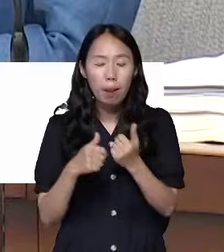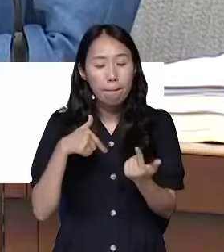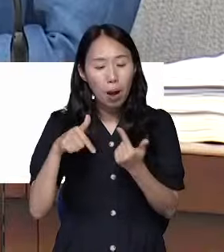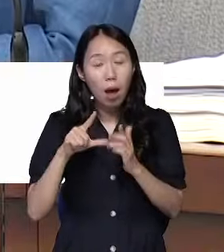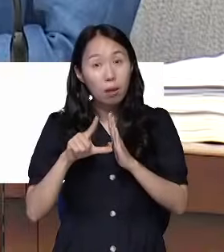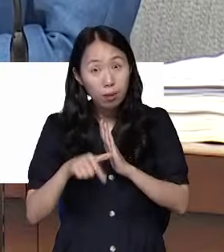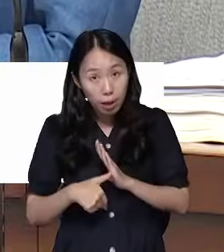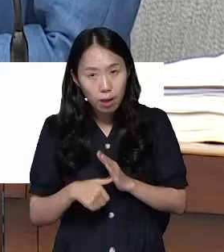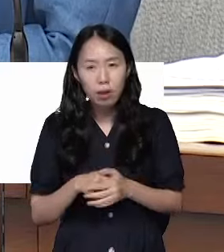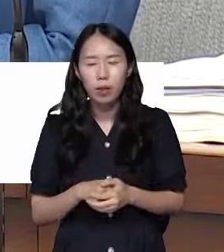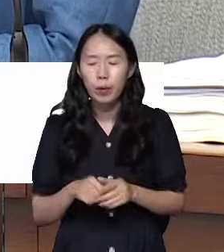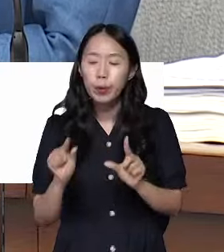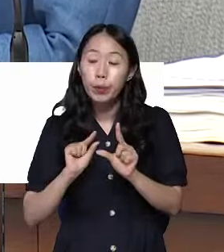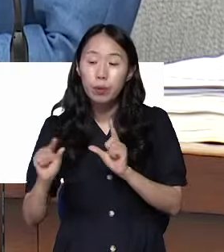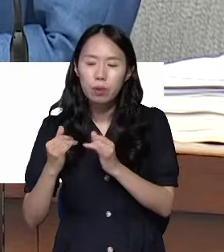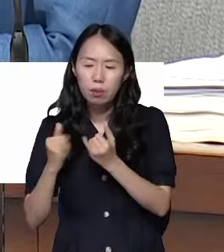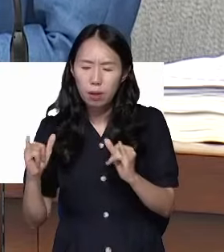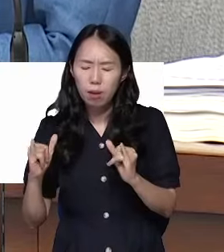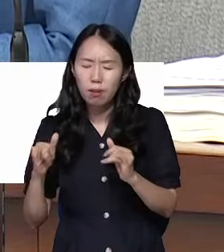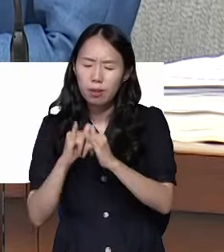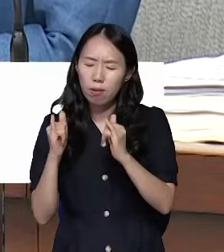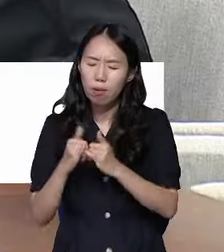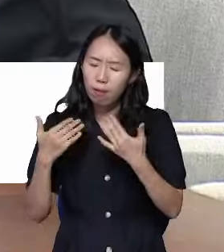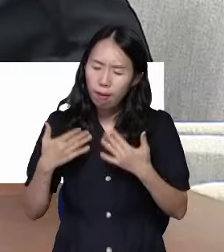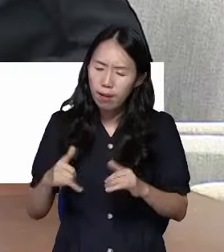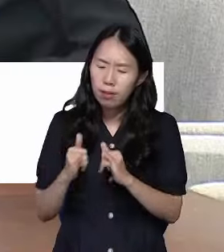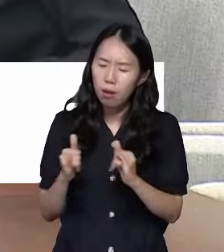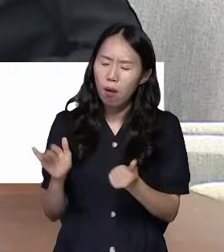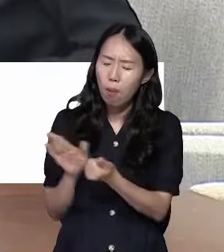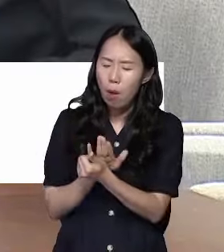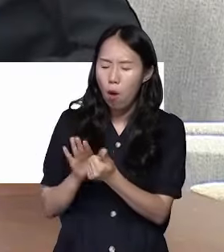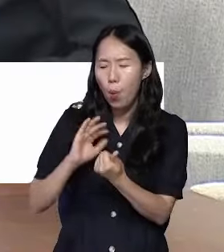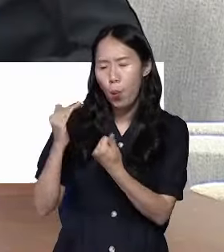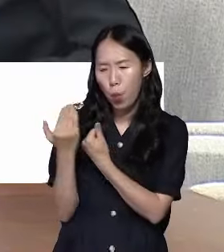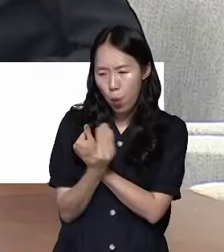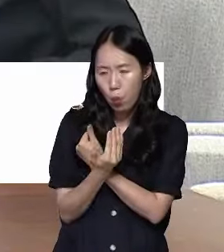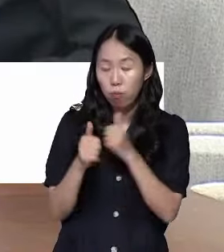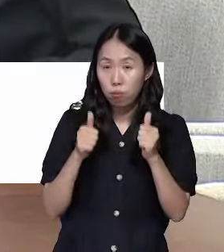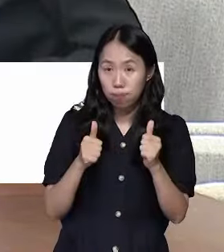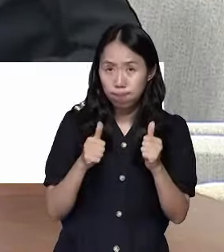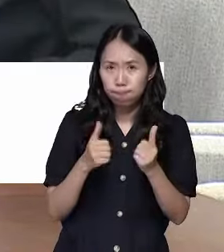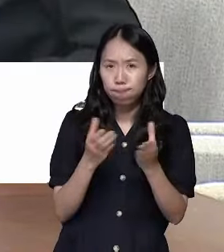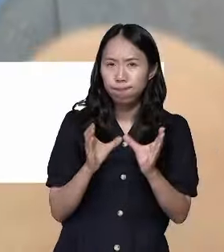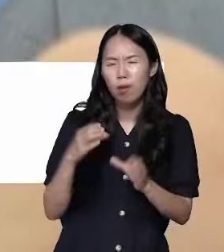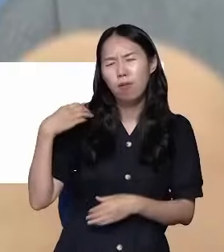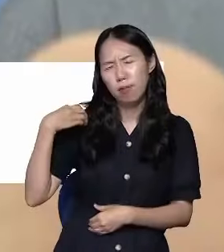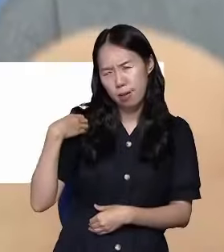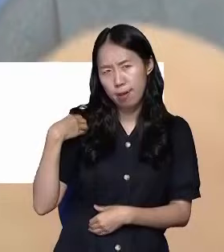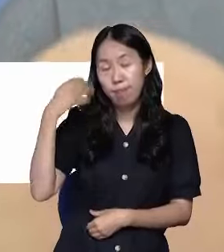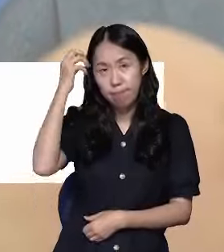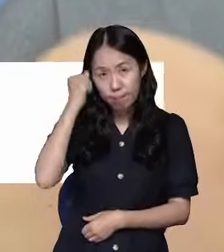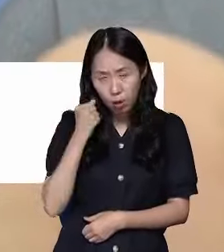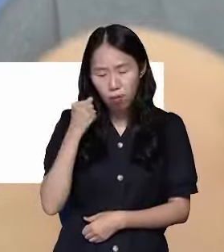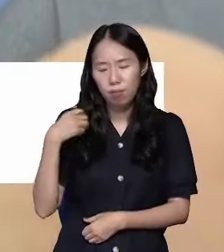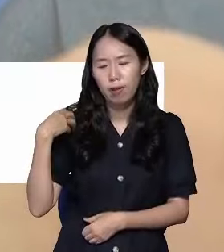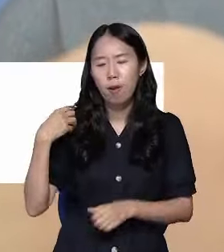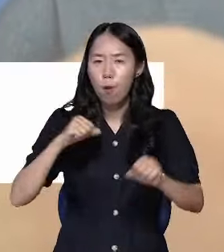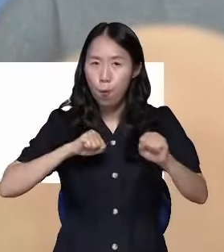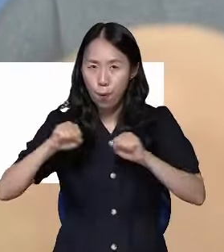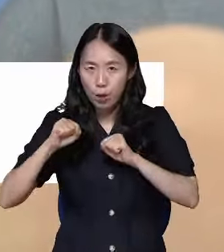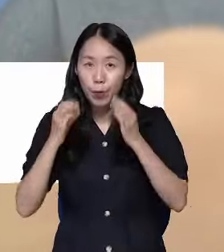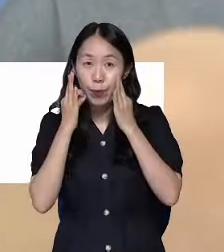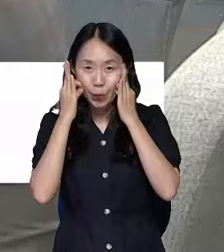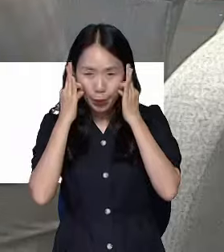인사청문회에서 소수자와 사회적 약자에 대한 배려와 보호가 사법부의 책무임을 잊지 않겠고 역할을